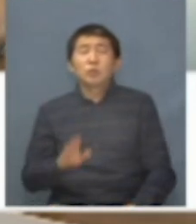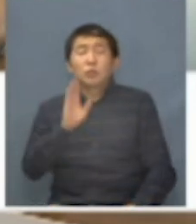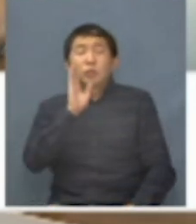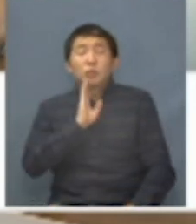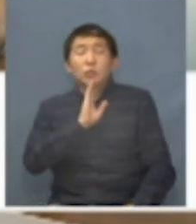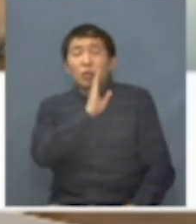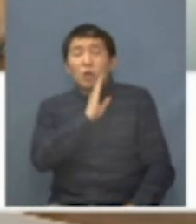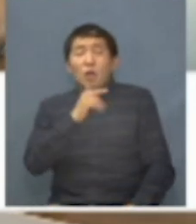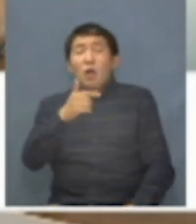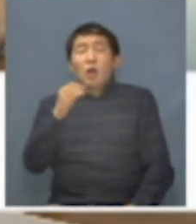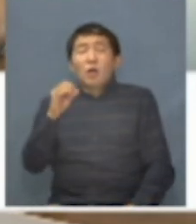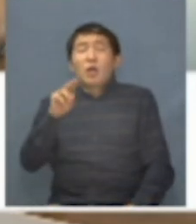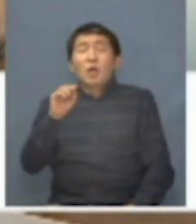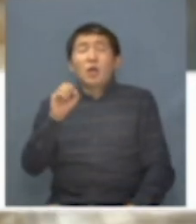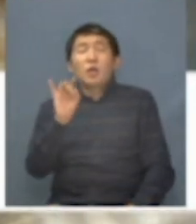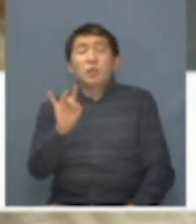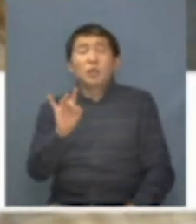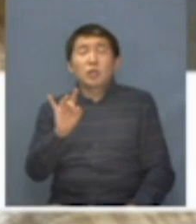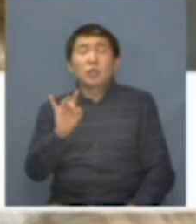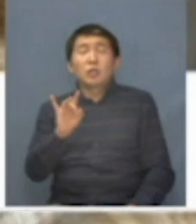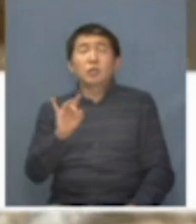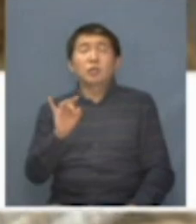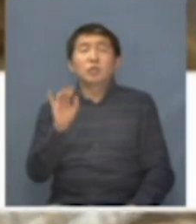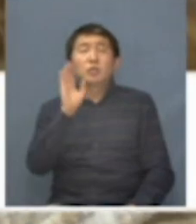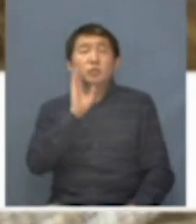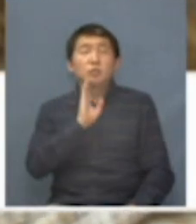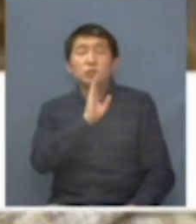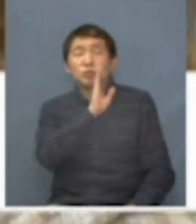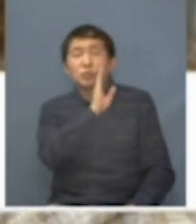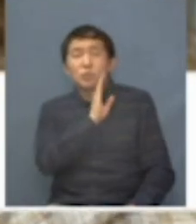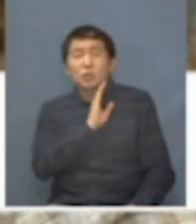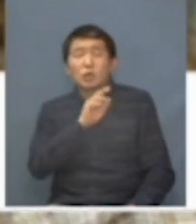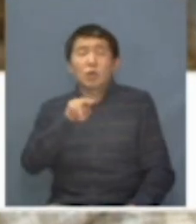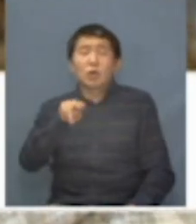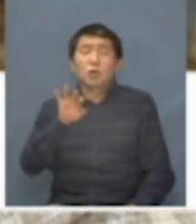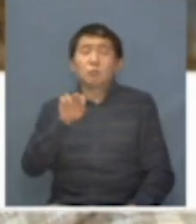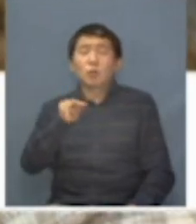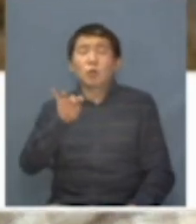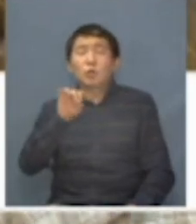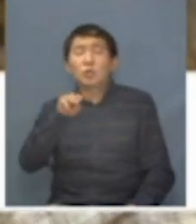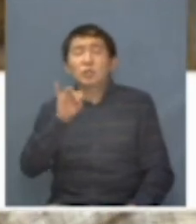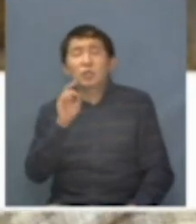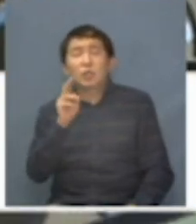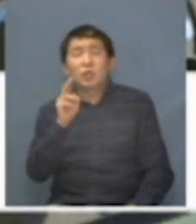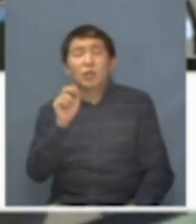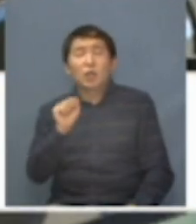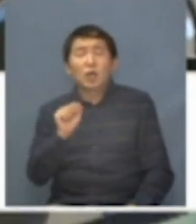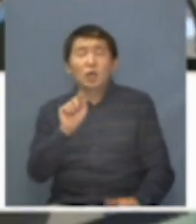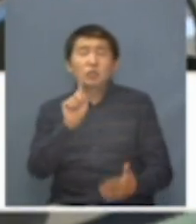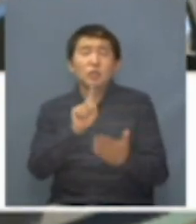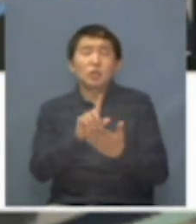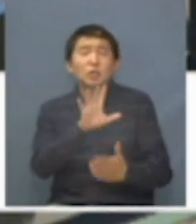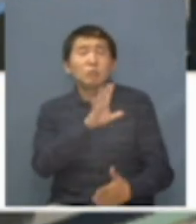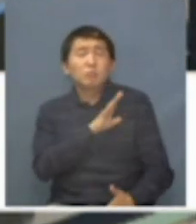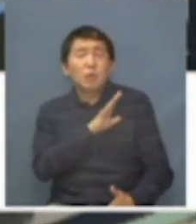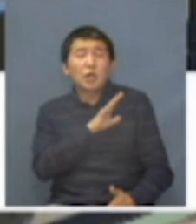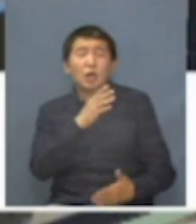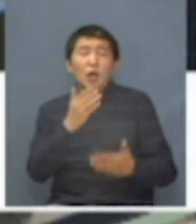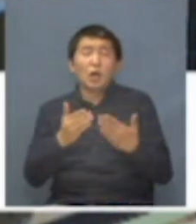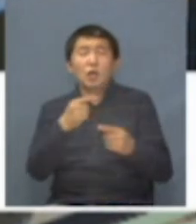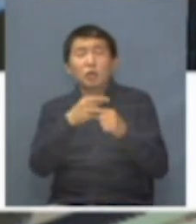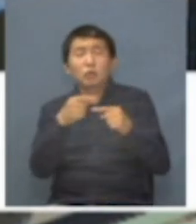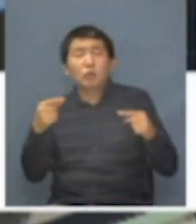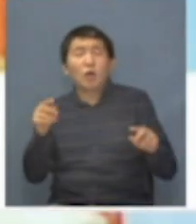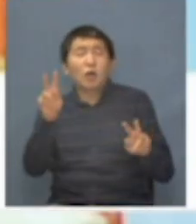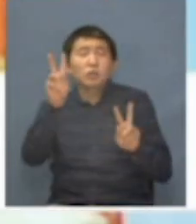елдегі гендерлік стереотип мәселелері қарастырылып, әйел неліктен саясатта болу керек, сайлауға түсу туралы шешім, саяси партия және тағы басқа да